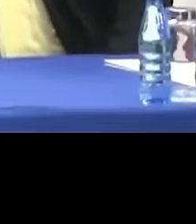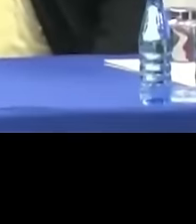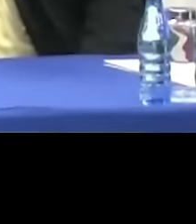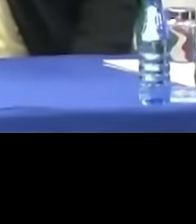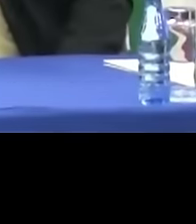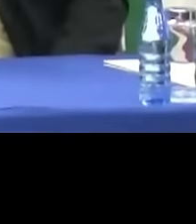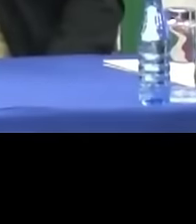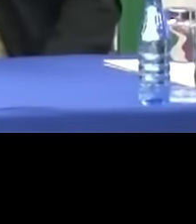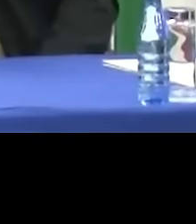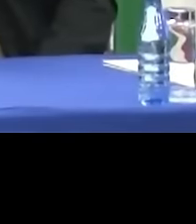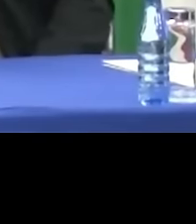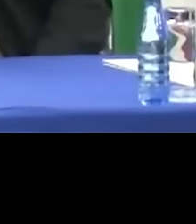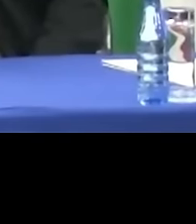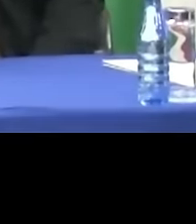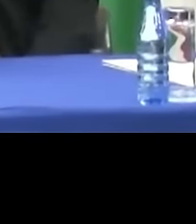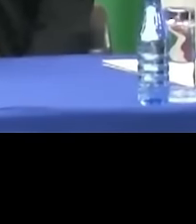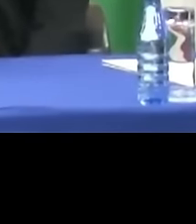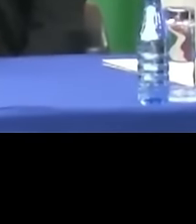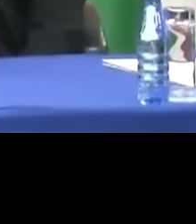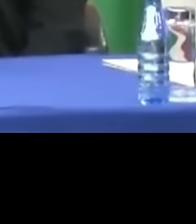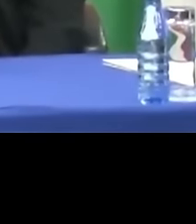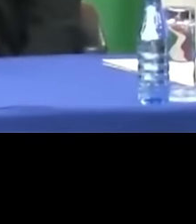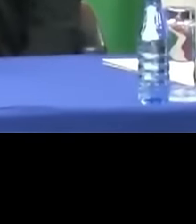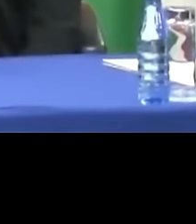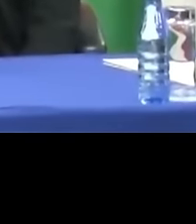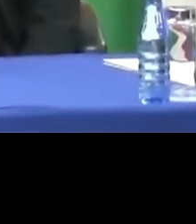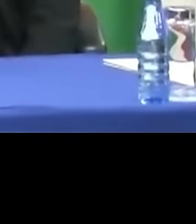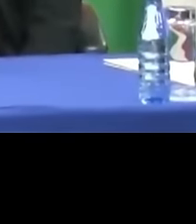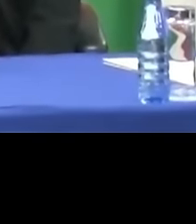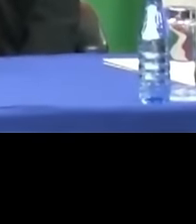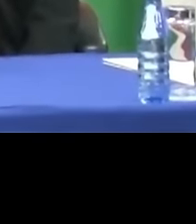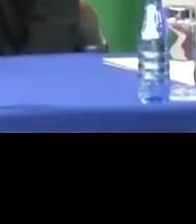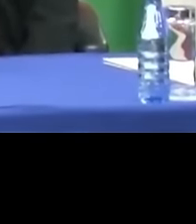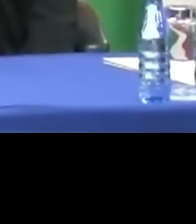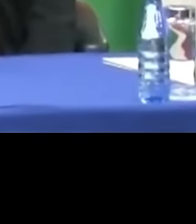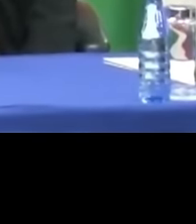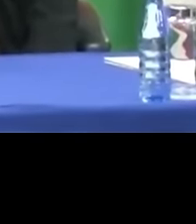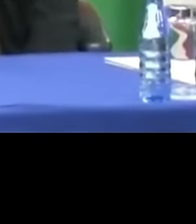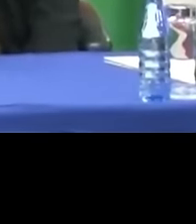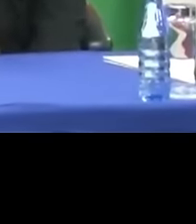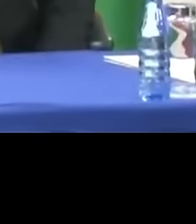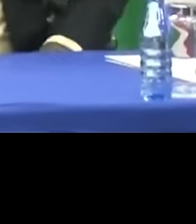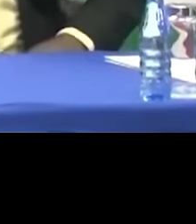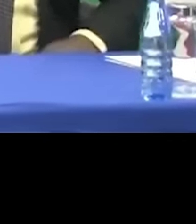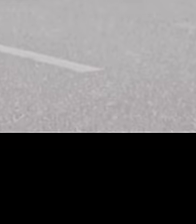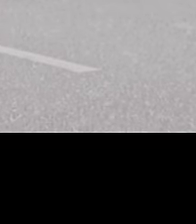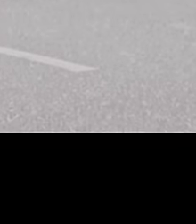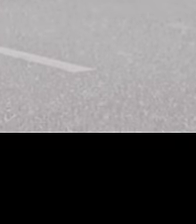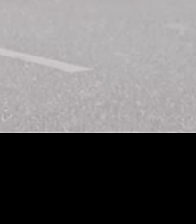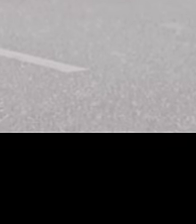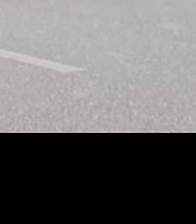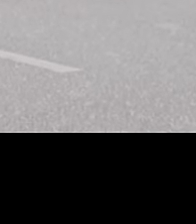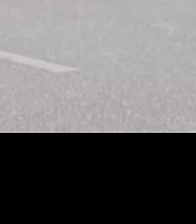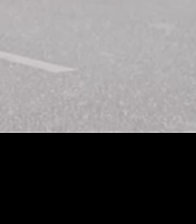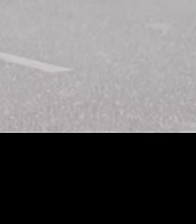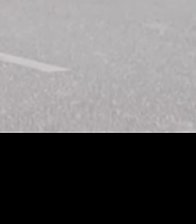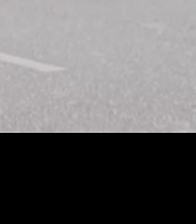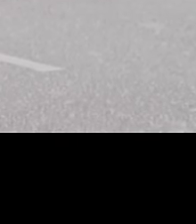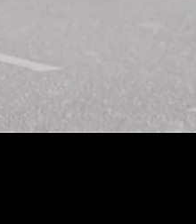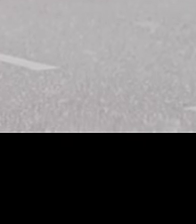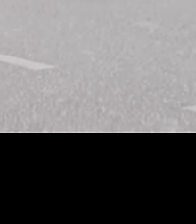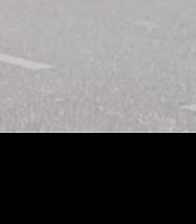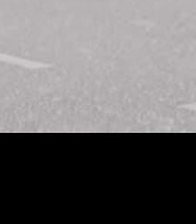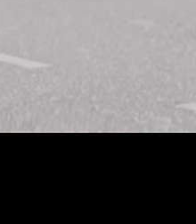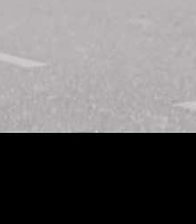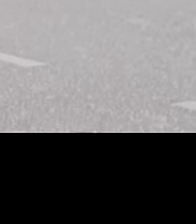De regering Santokki-Brunswijk werkt onvermoeibaar aan een toekomst waarin iedereen meetelt en niemand